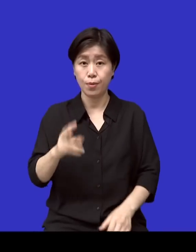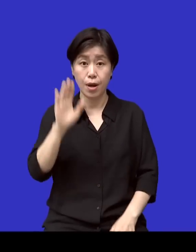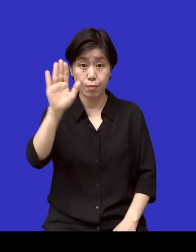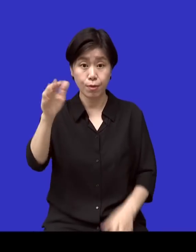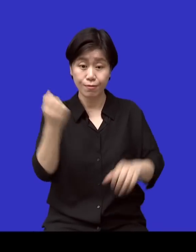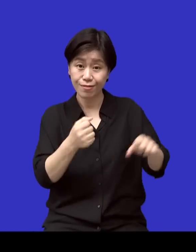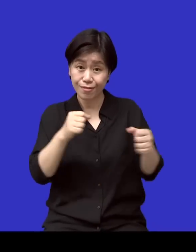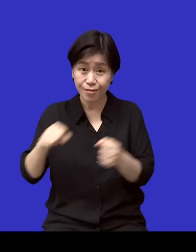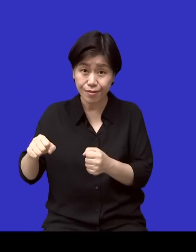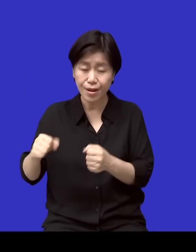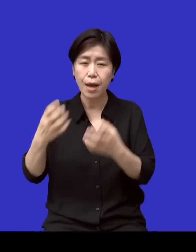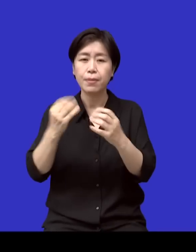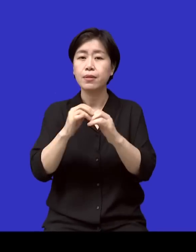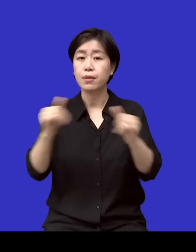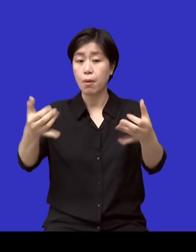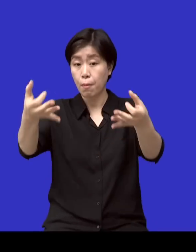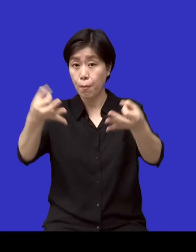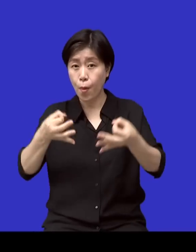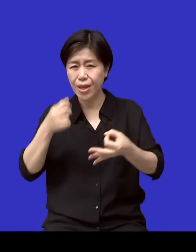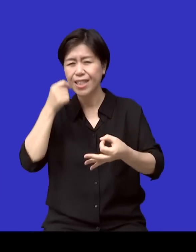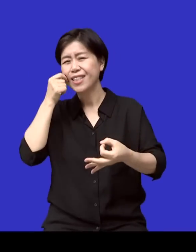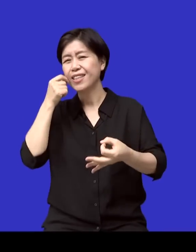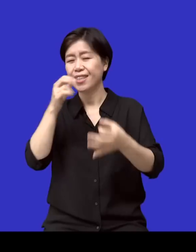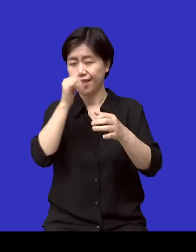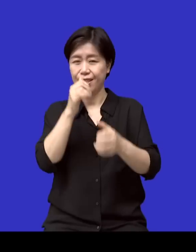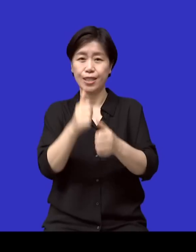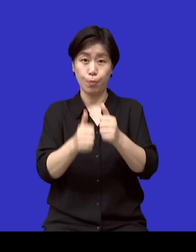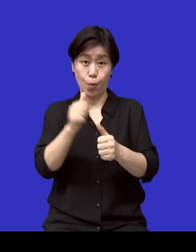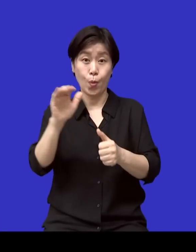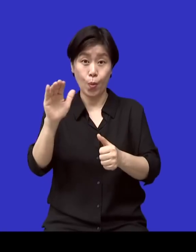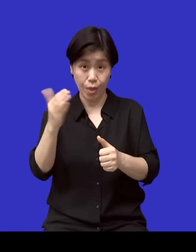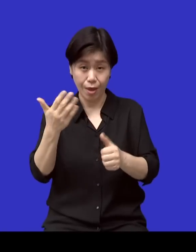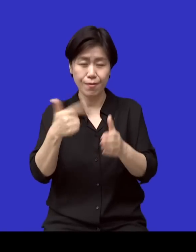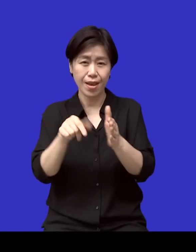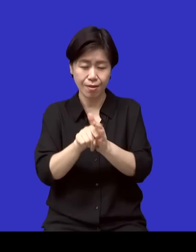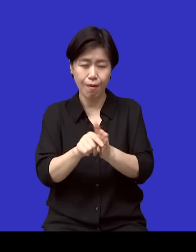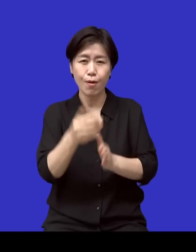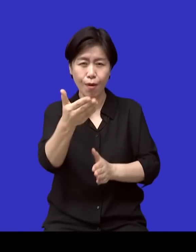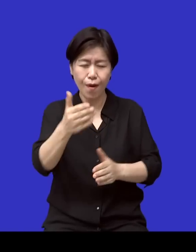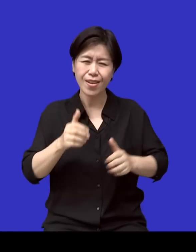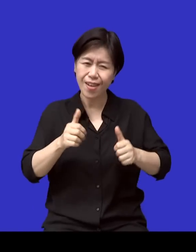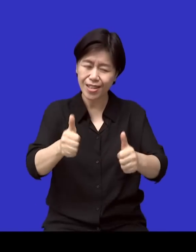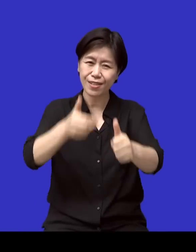스포츠가 될 수 있도록 힘써주시고 더 그런 존재로서 하나님께 큰 축복을 누리는 자로